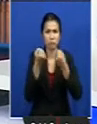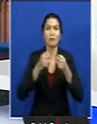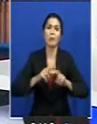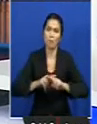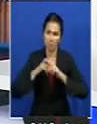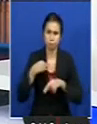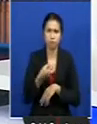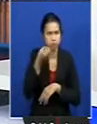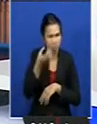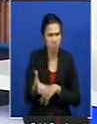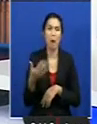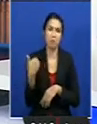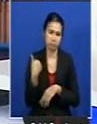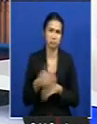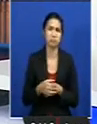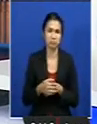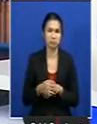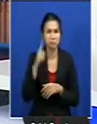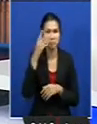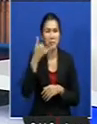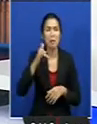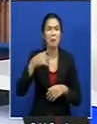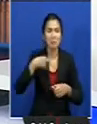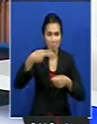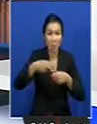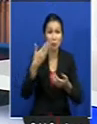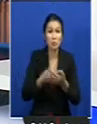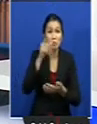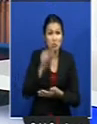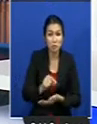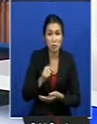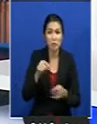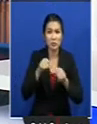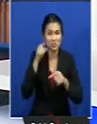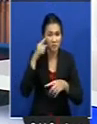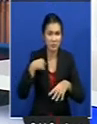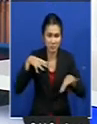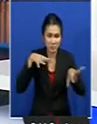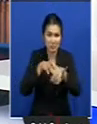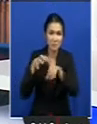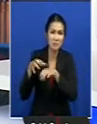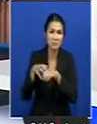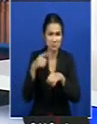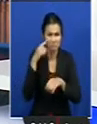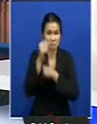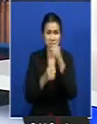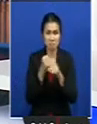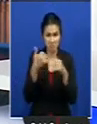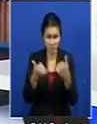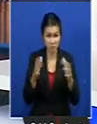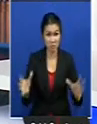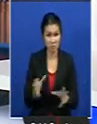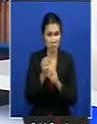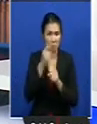มีการใช้กันเยอะมากขึ้นจริงๆอาจจะเป็นเพราะน้ำมันถูกลงด้วยนะคะทำให้อุบัติเหตุที่เกิดขึ้นบนท้องถนนปีนี้สรุป